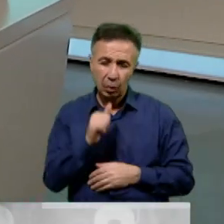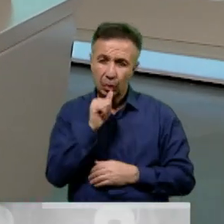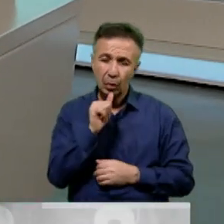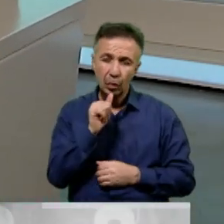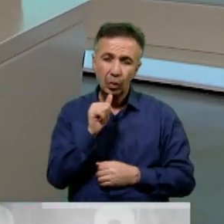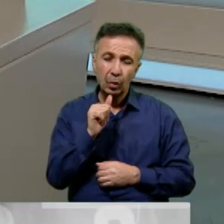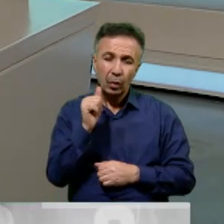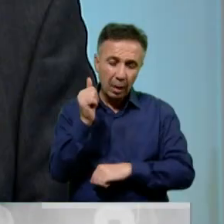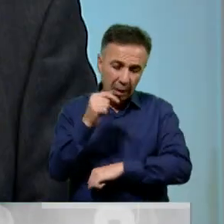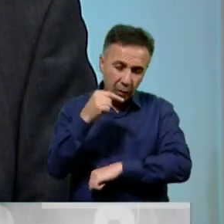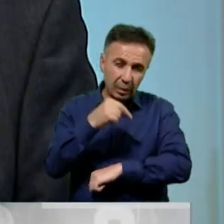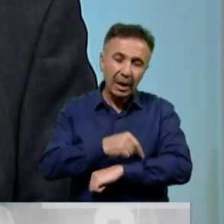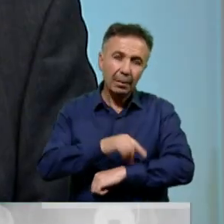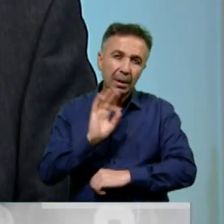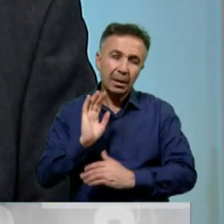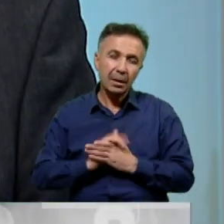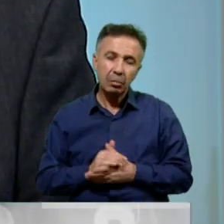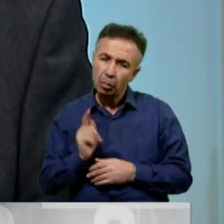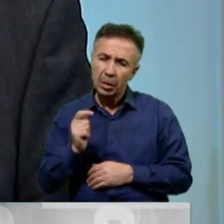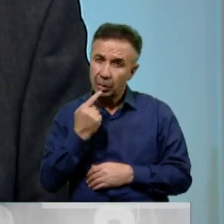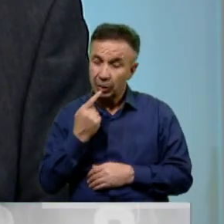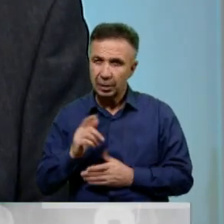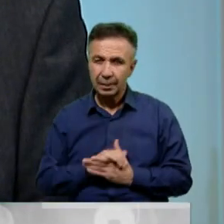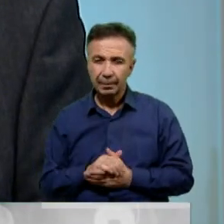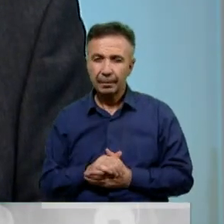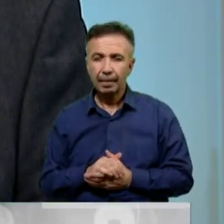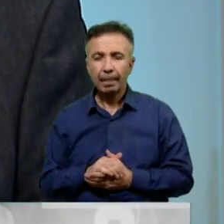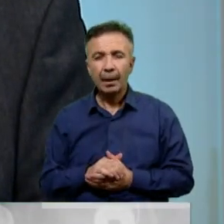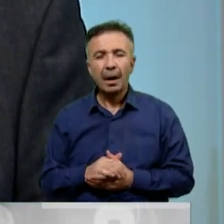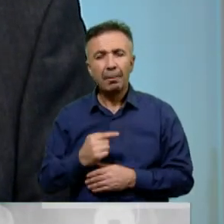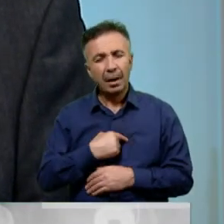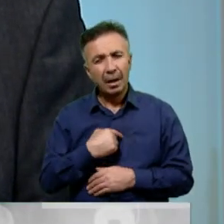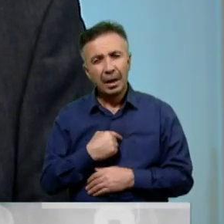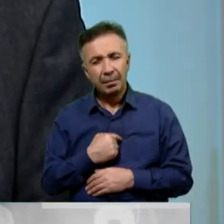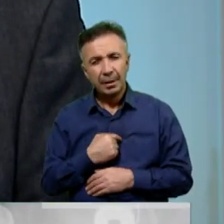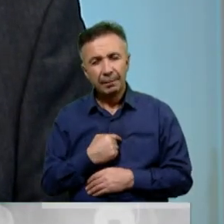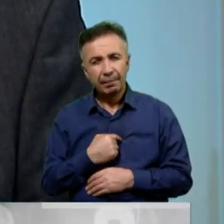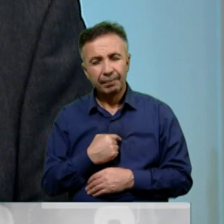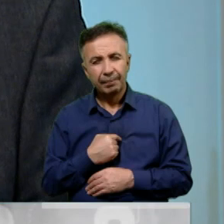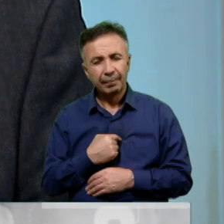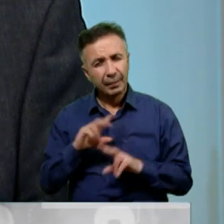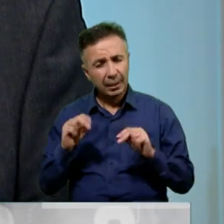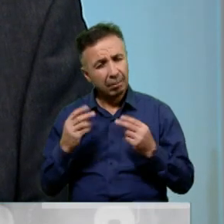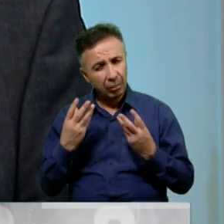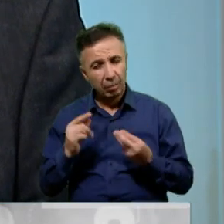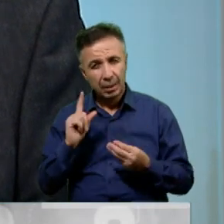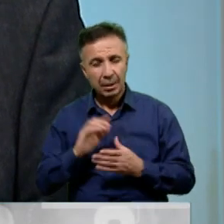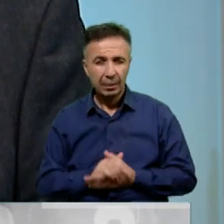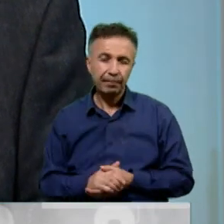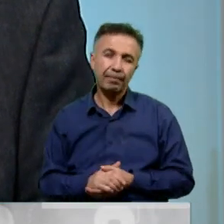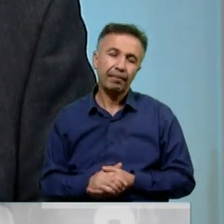zaruri diyorsa doktor. Ama kalbi mutmain olmayacak gibi geliyor bana.